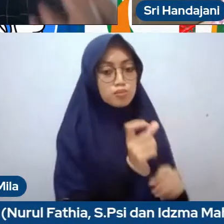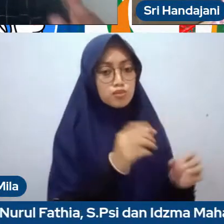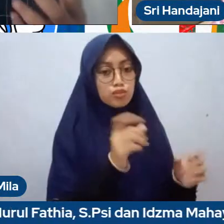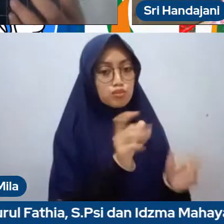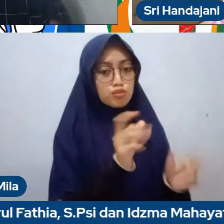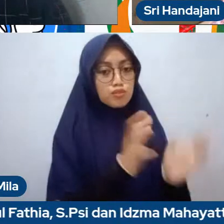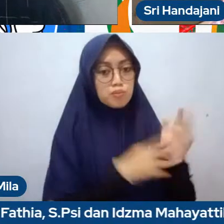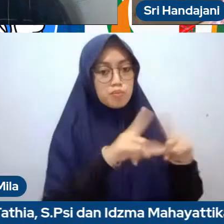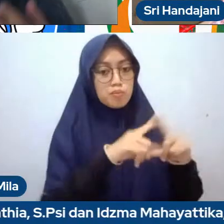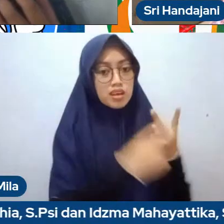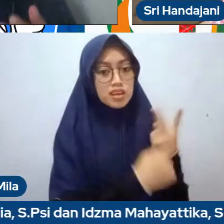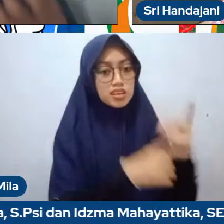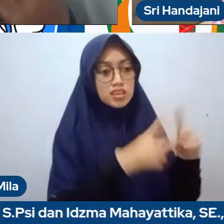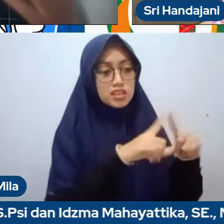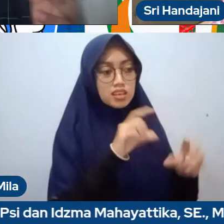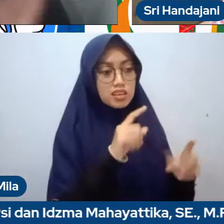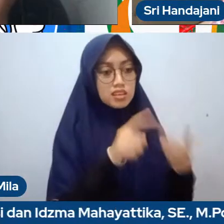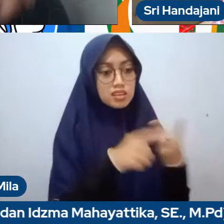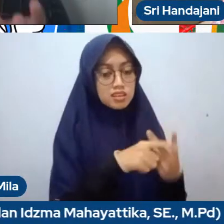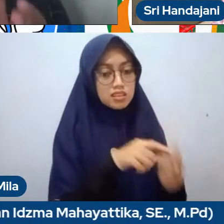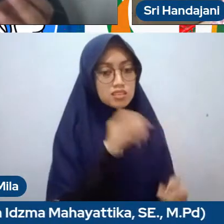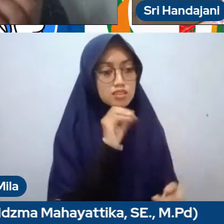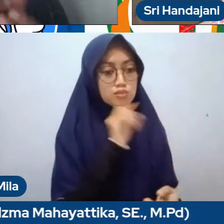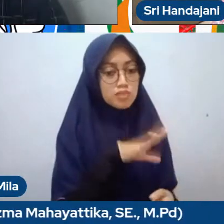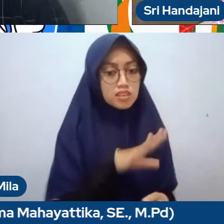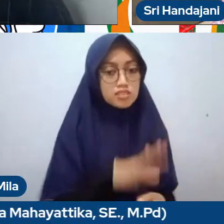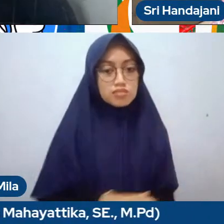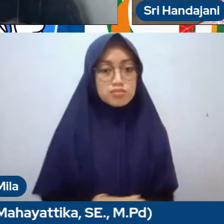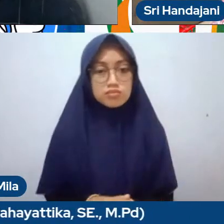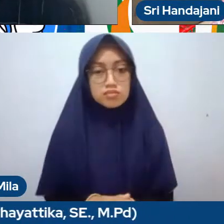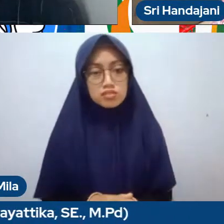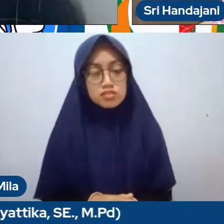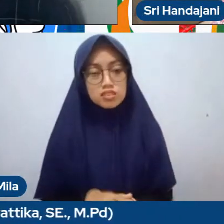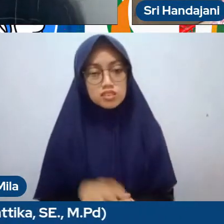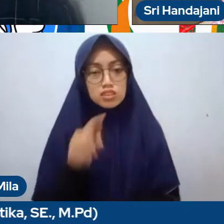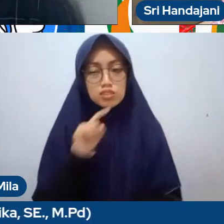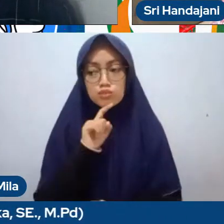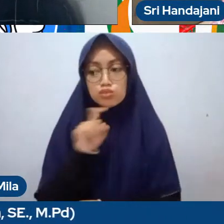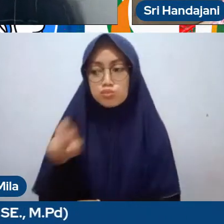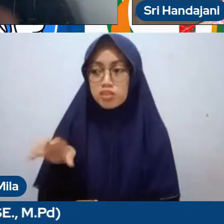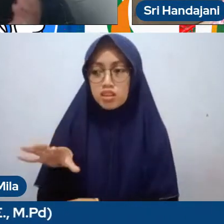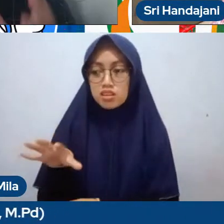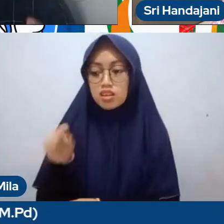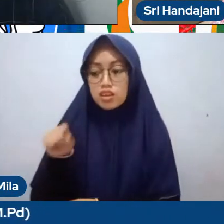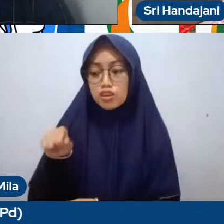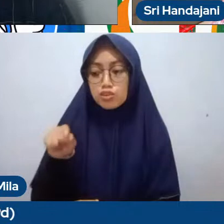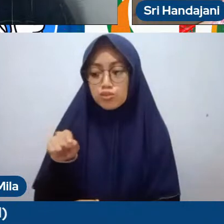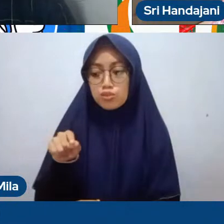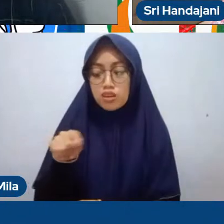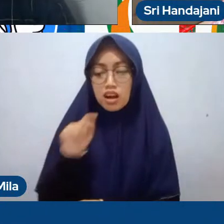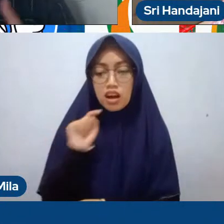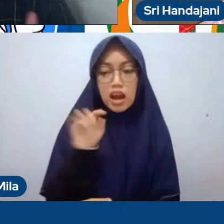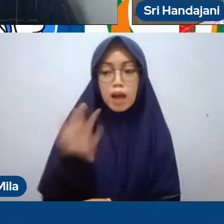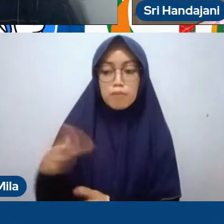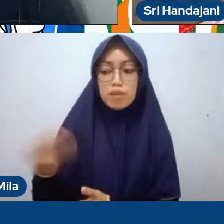Rasulullah tuh benar-benar pengen tahu apa sih persepsi si anak sama burungnya. Jangan-jangan nggak bilang mati, gitu kan? Jangan-jangan yang lain-lain.